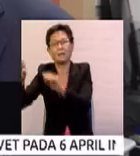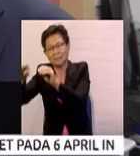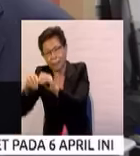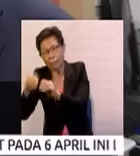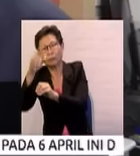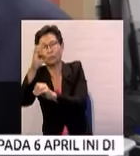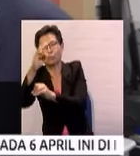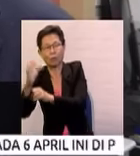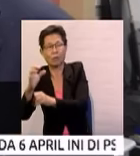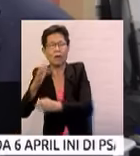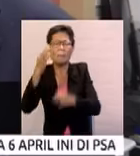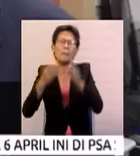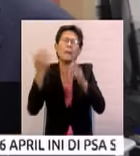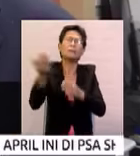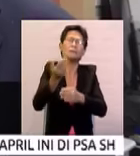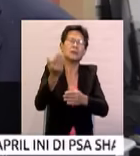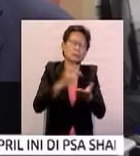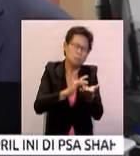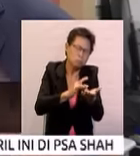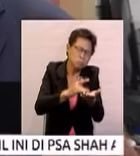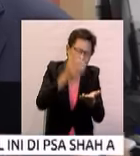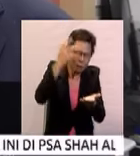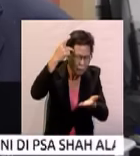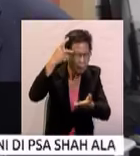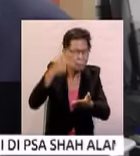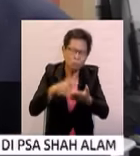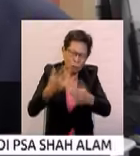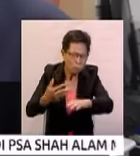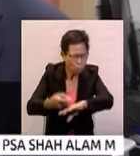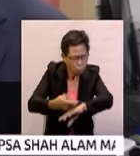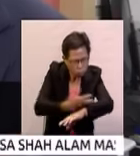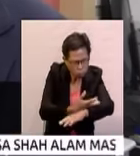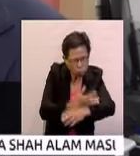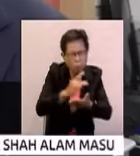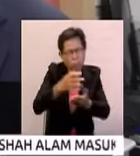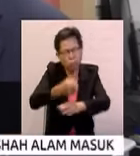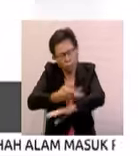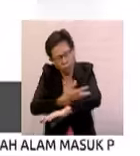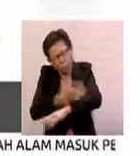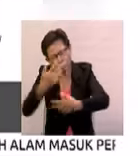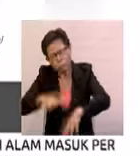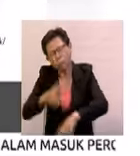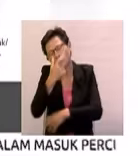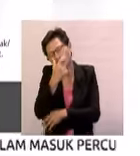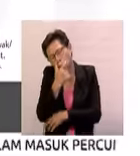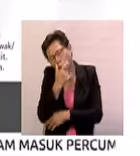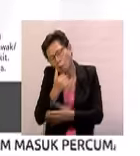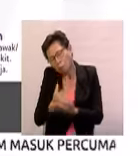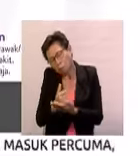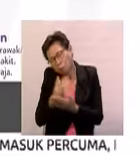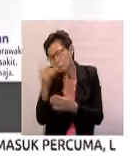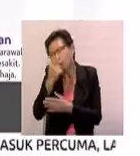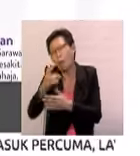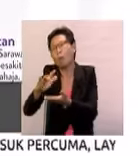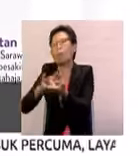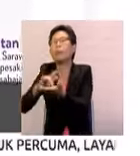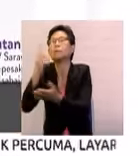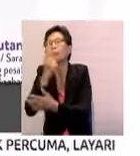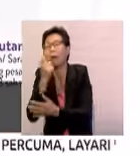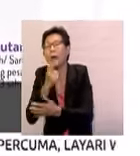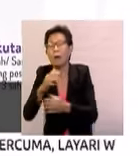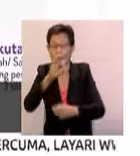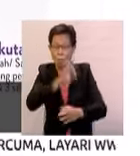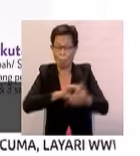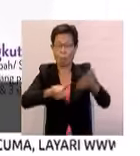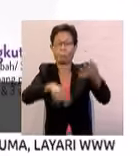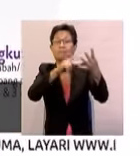diagnose, dia tak buat rawatan. Terus dia hilang, dia duduk dalam rumah, dia murung. Manfaat seterusnya